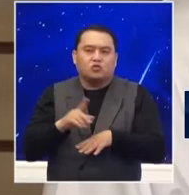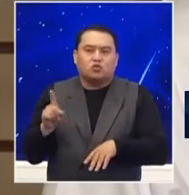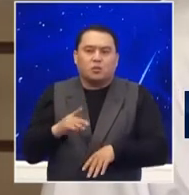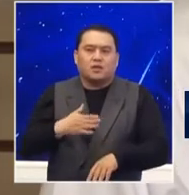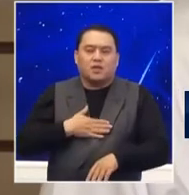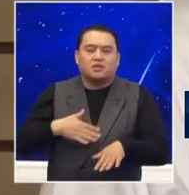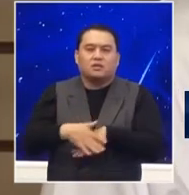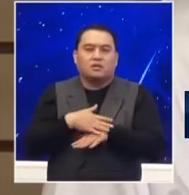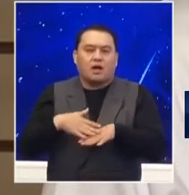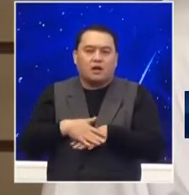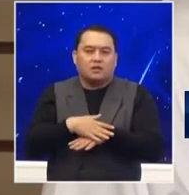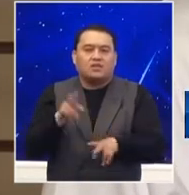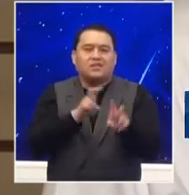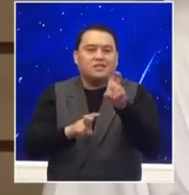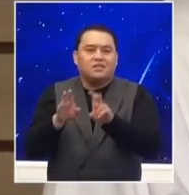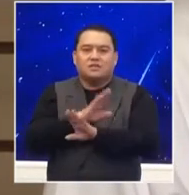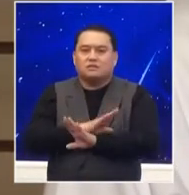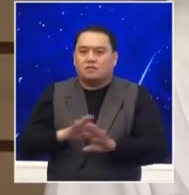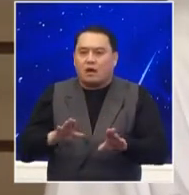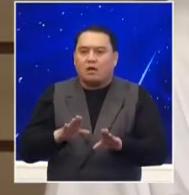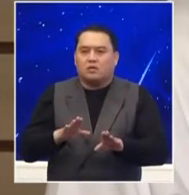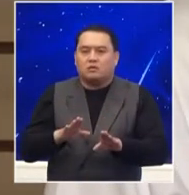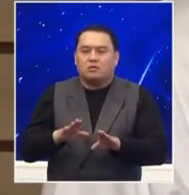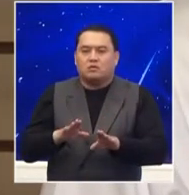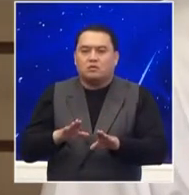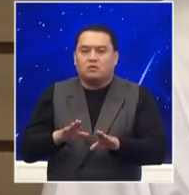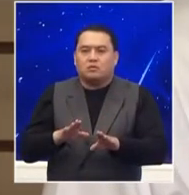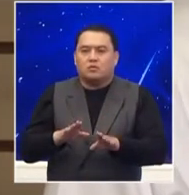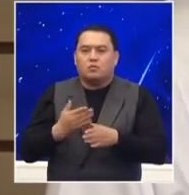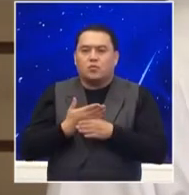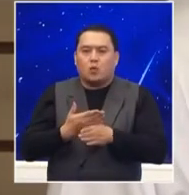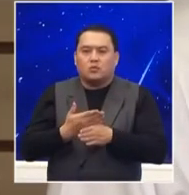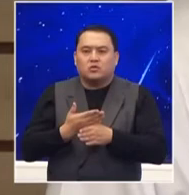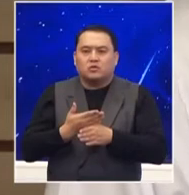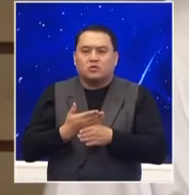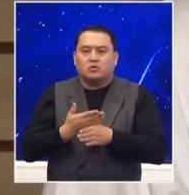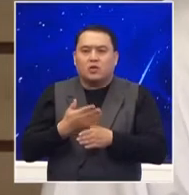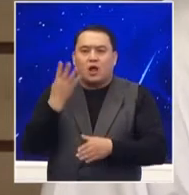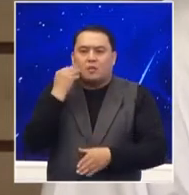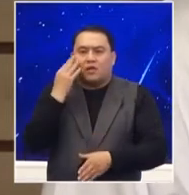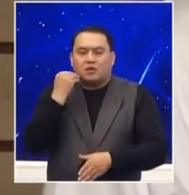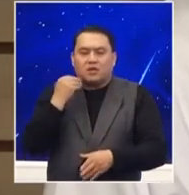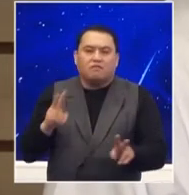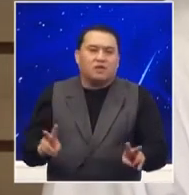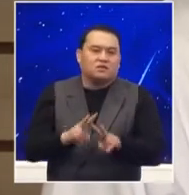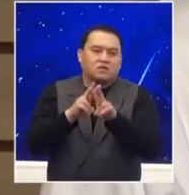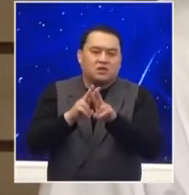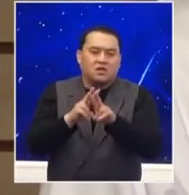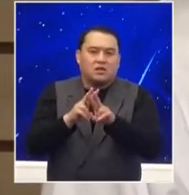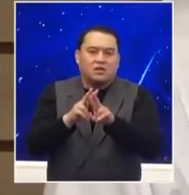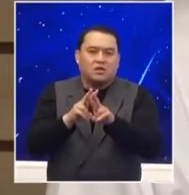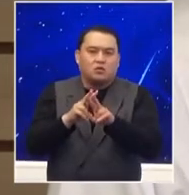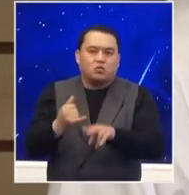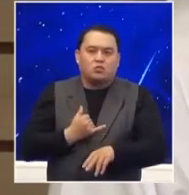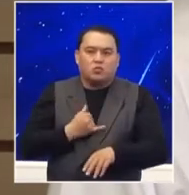наше население не искало эту операцию, эту вид деятельности, помощи, например, тот же Алмате или тот же Астане, Нур-Султане.